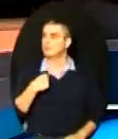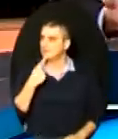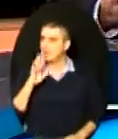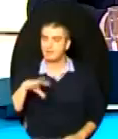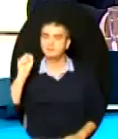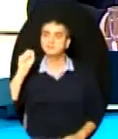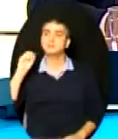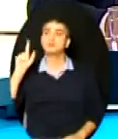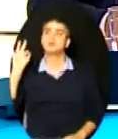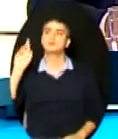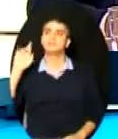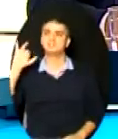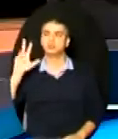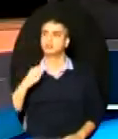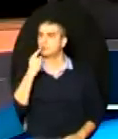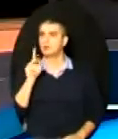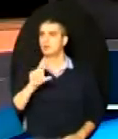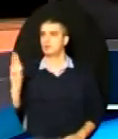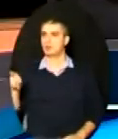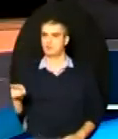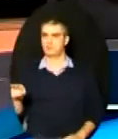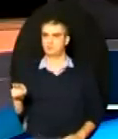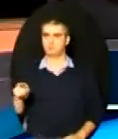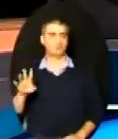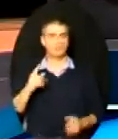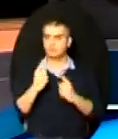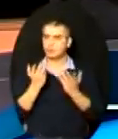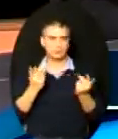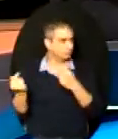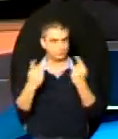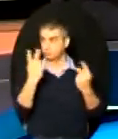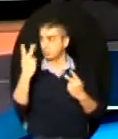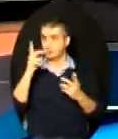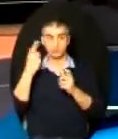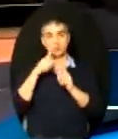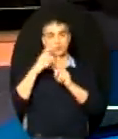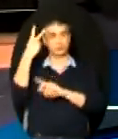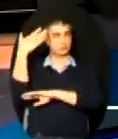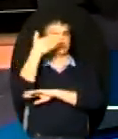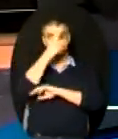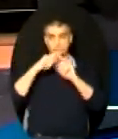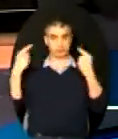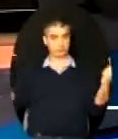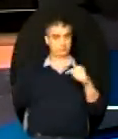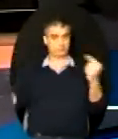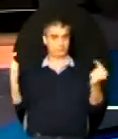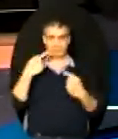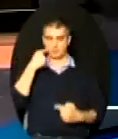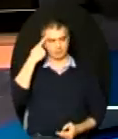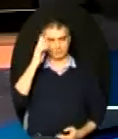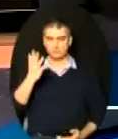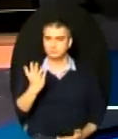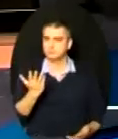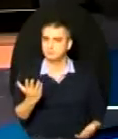סמוטריץ' יגיד. אבל ראה, מה קורה בשיח הזה? זה כאילו שני אנשים משני מדינות שונות, כל אחד אומר את דעתו.